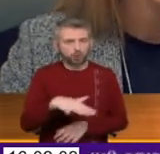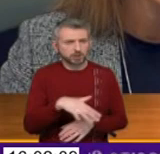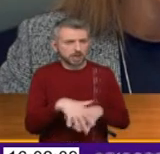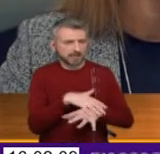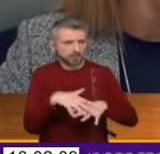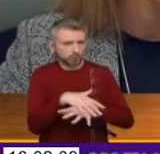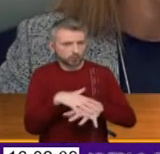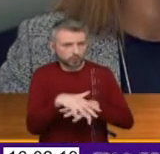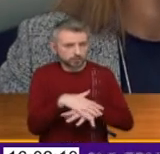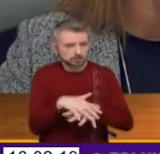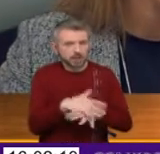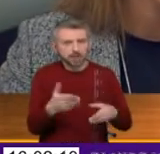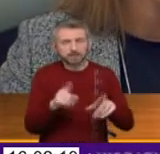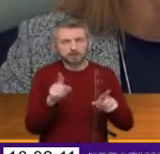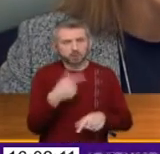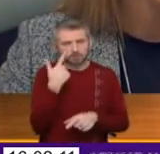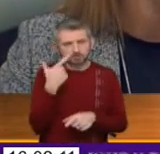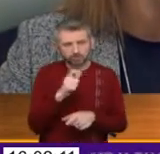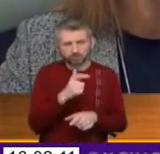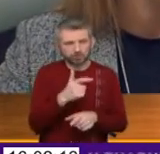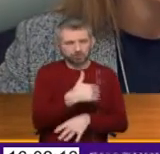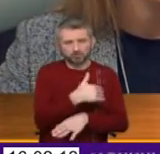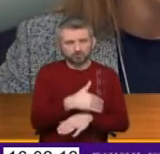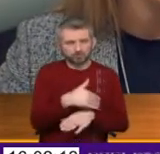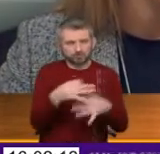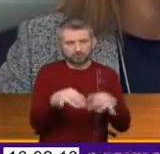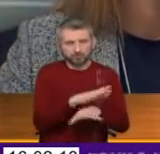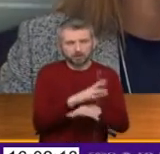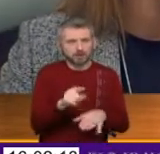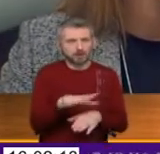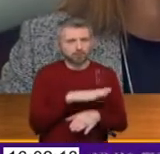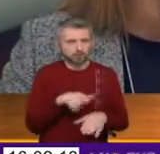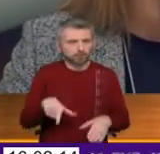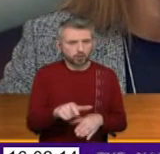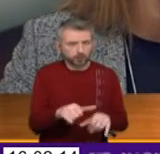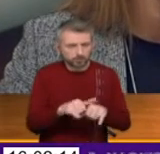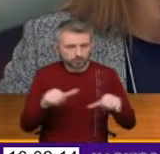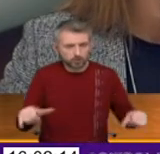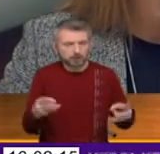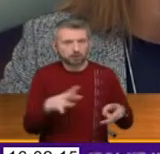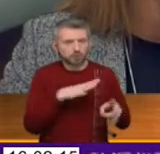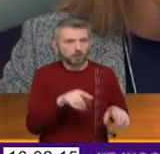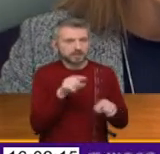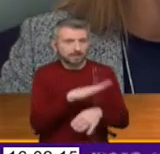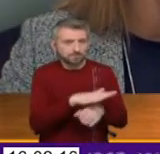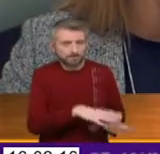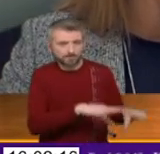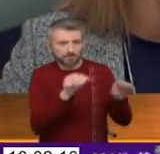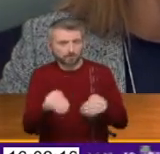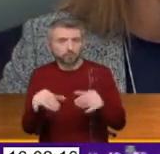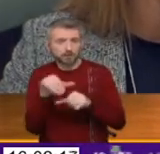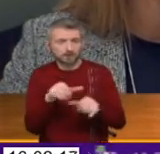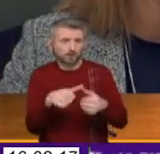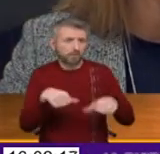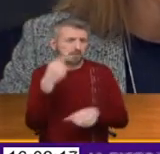ринку, який також є здебільшого стихійним, там було розширення дороги, і треба було перенести цей маф кудись. Ну, і комісія,